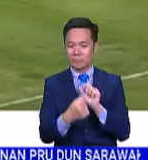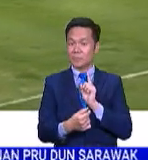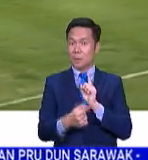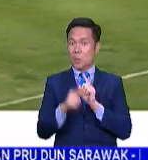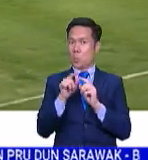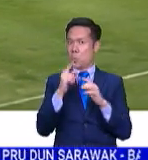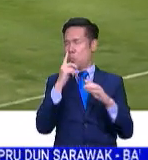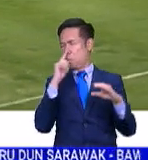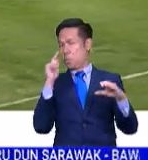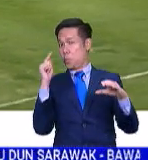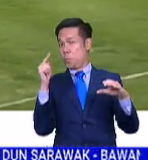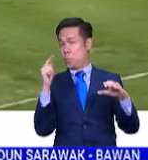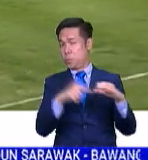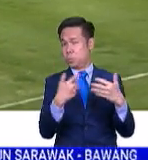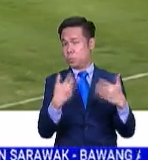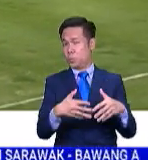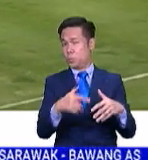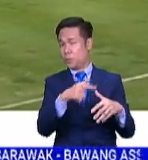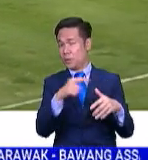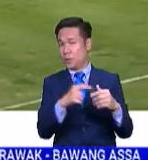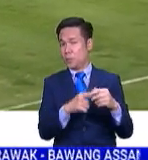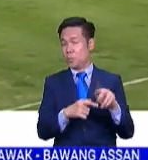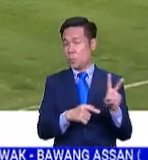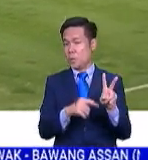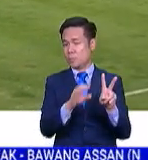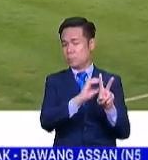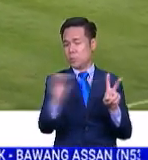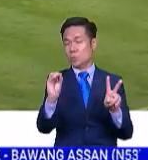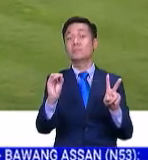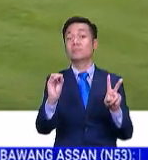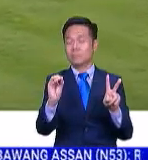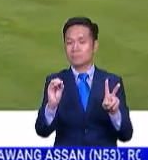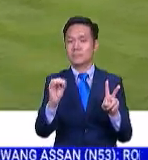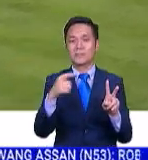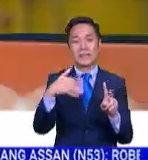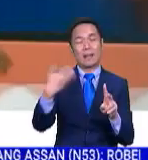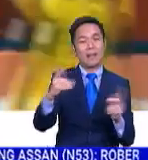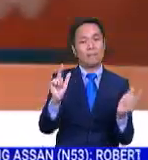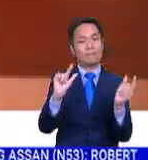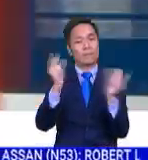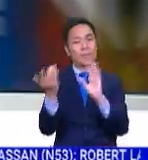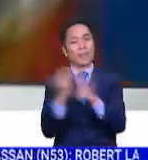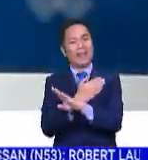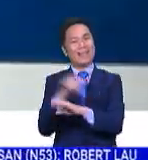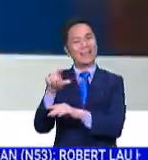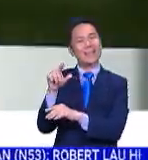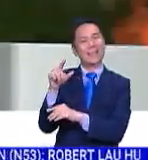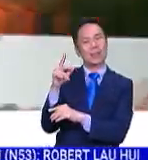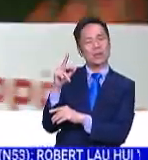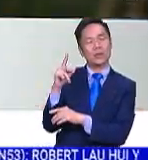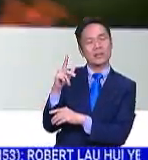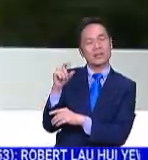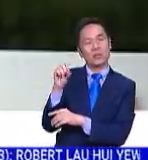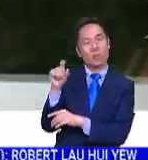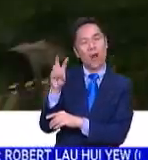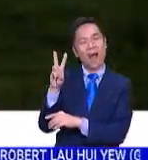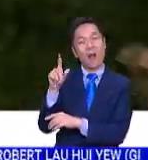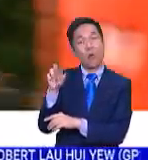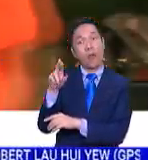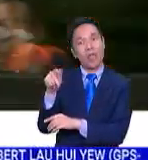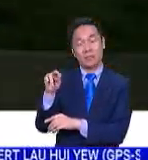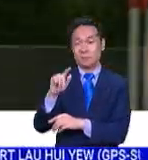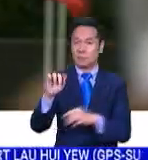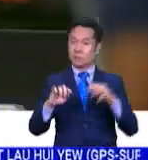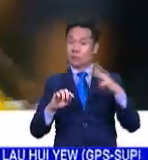1000 Atan menarik untuk menjadikan kedudukan dua kosong Selepas itu pemain gantian argokiloso meledakkan gol